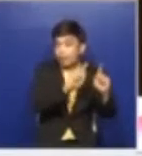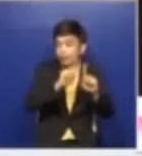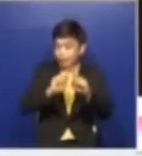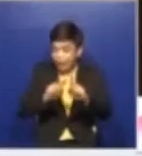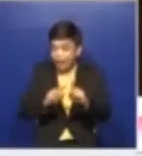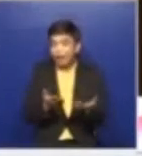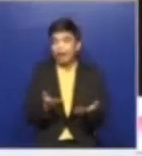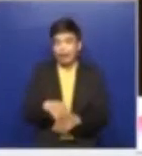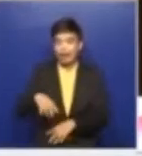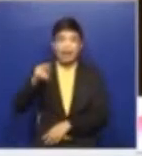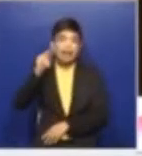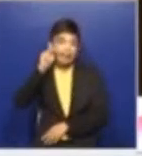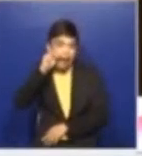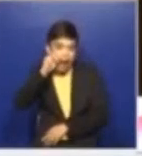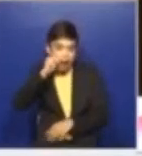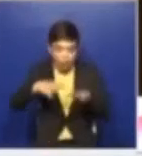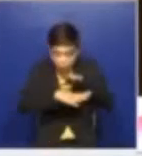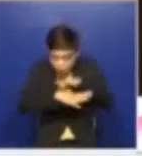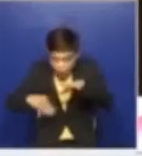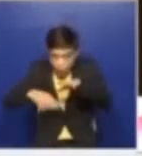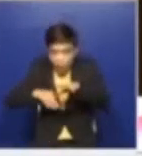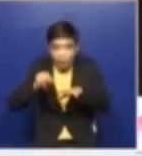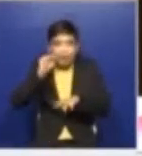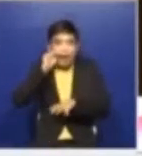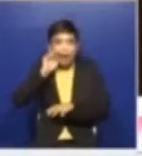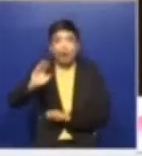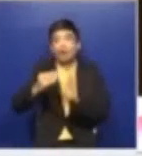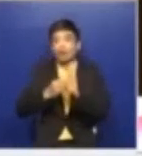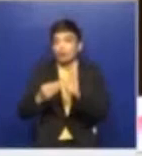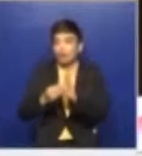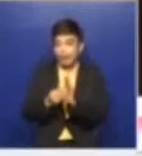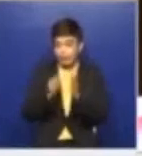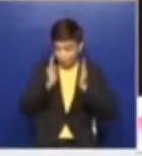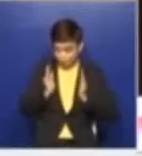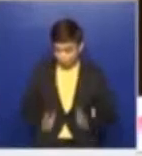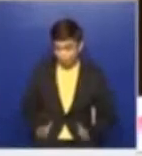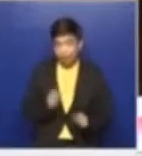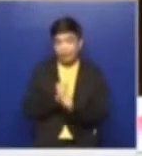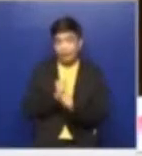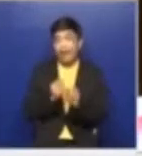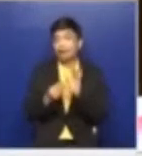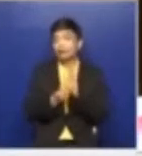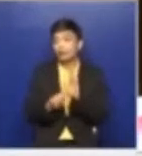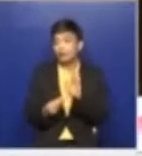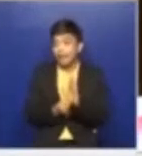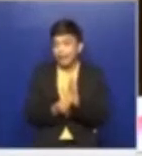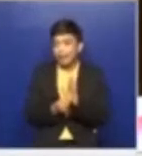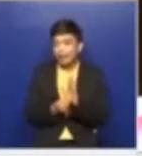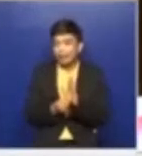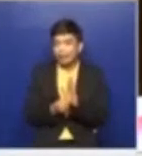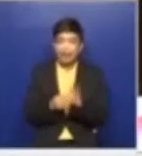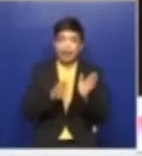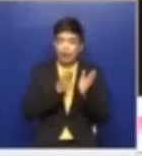น้ำของกรุงเทพมหานครหรือแม้กระทั่งเจ้าหน้าที่ของกรุงเทพมหานครเองการแก้